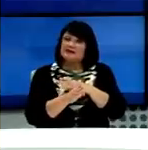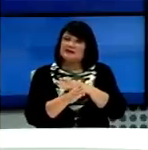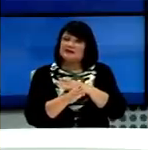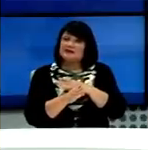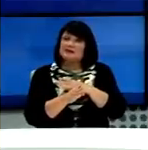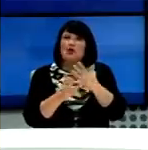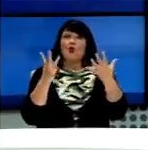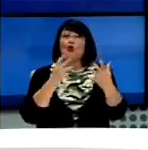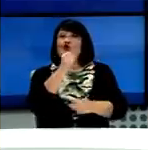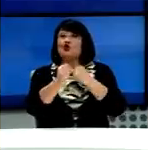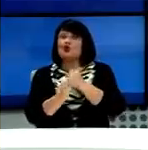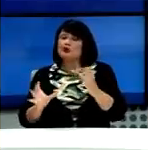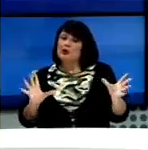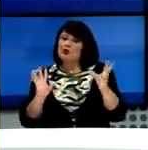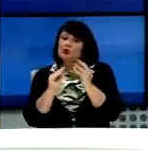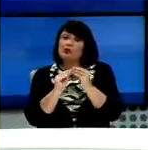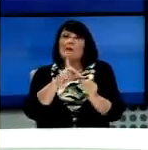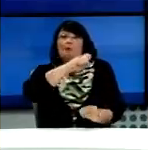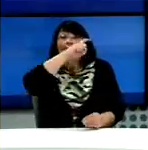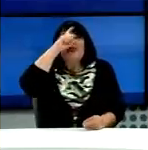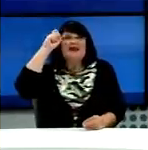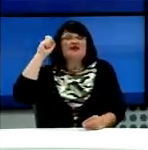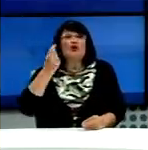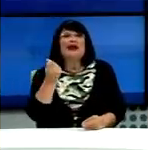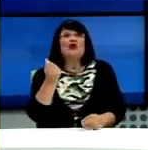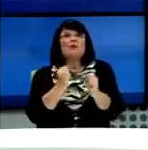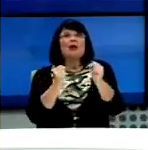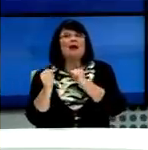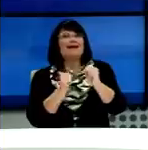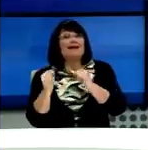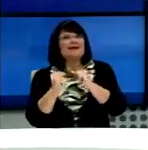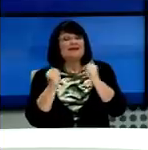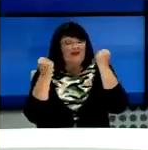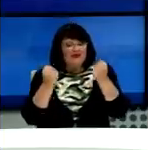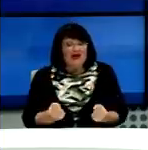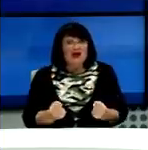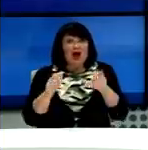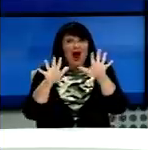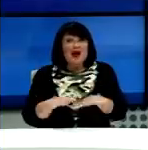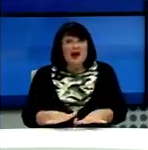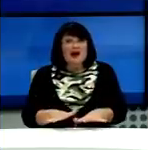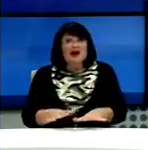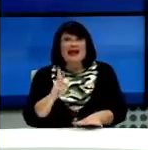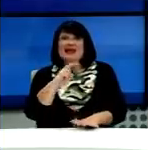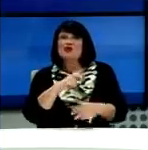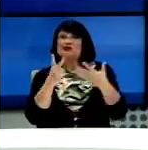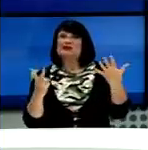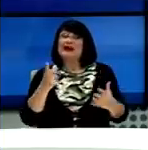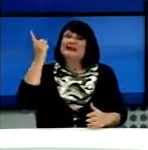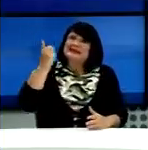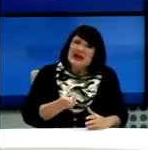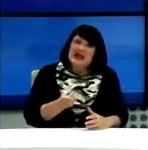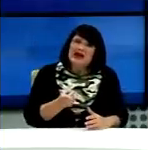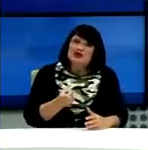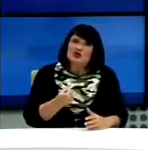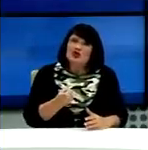μία οκταετία δύσκολης δημοσιονομικής προσαρμογής, με μια ανεργία που σκαρφάλωσε στο 27, την αφήσαμε